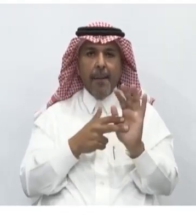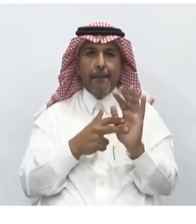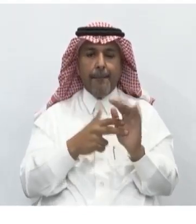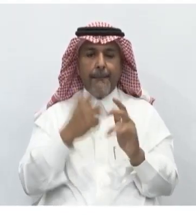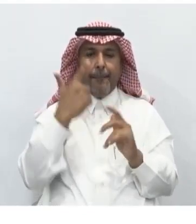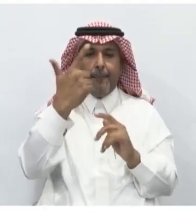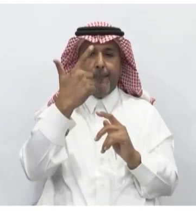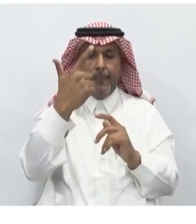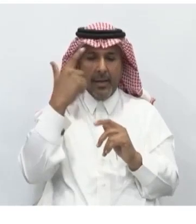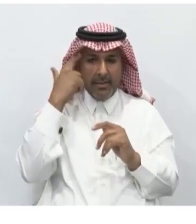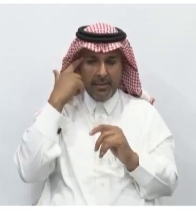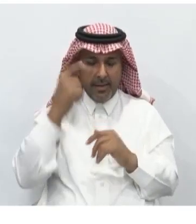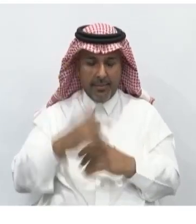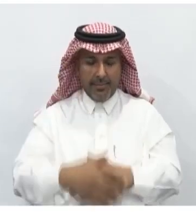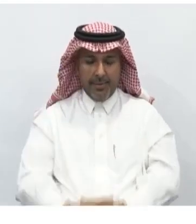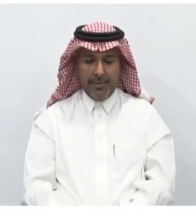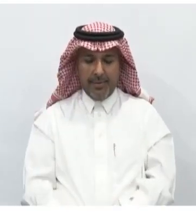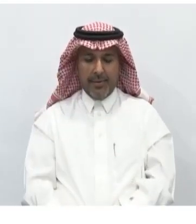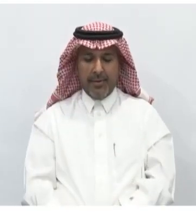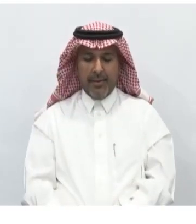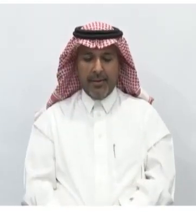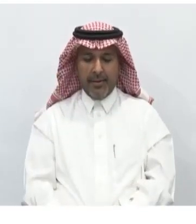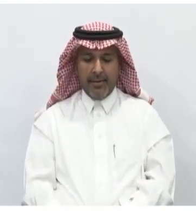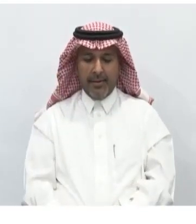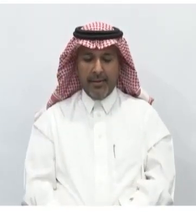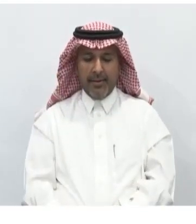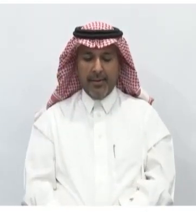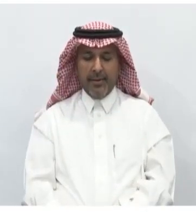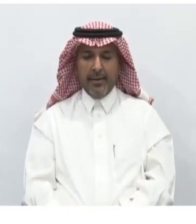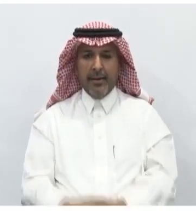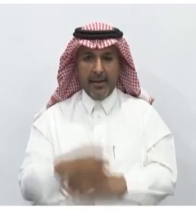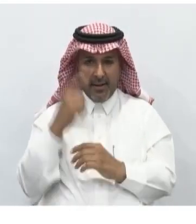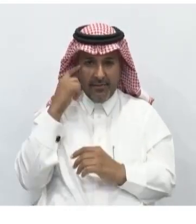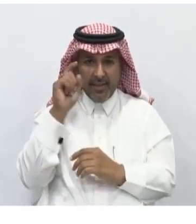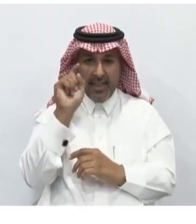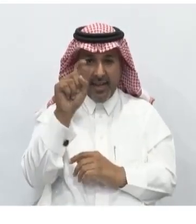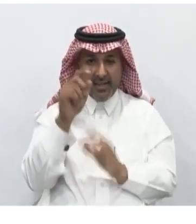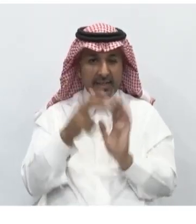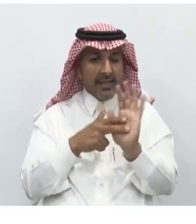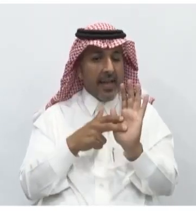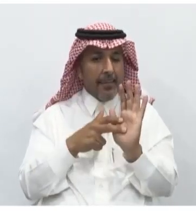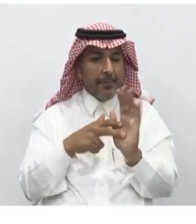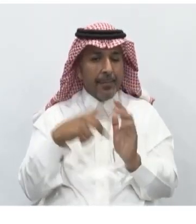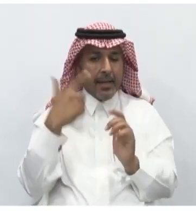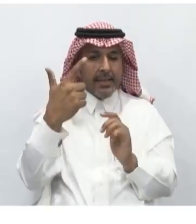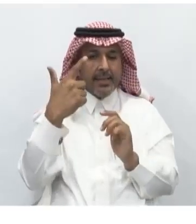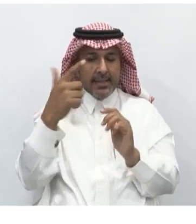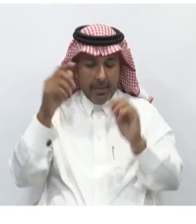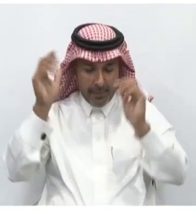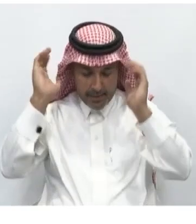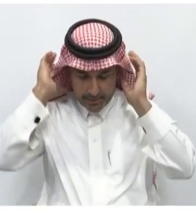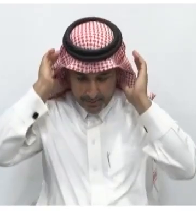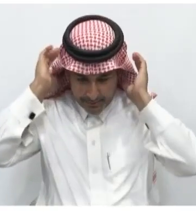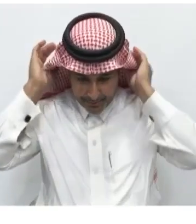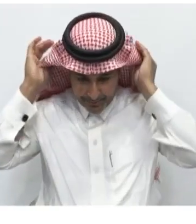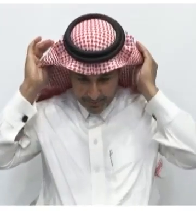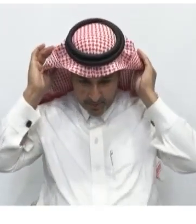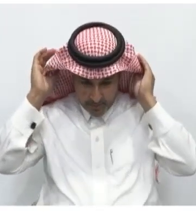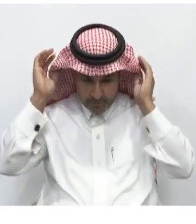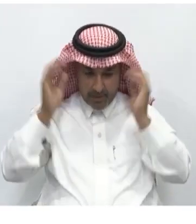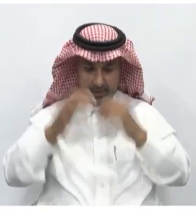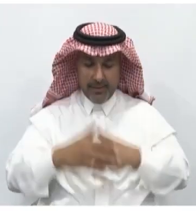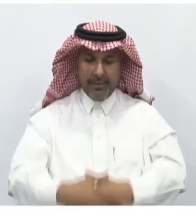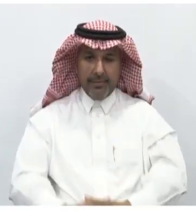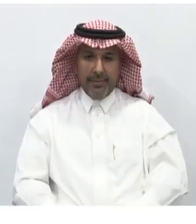المغنيسيوم مضروب في سبع جزيئات أو مولات من الماء. اسمه كبريتات المغنيسيوم